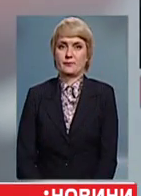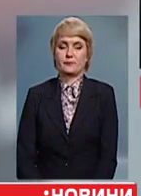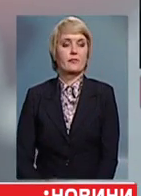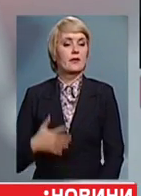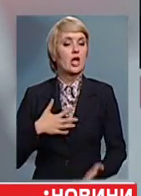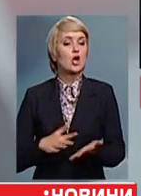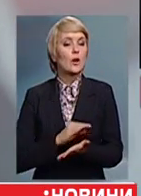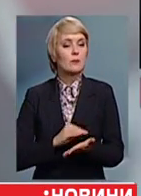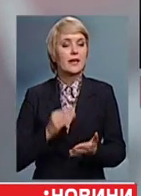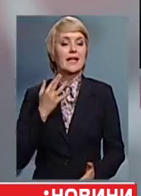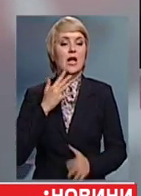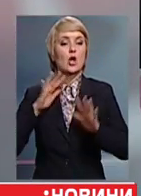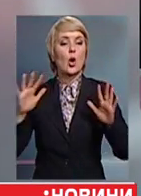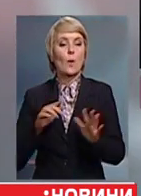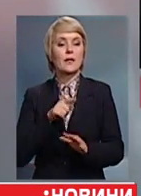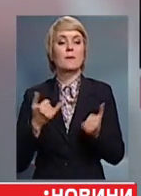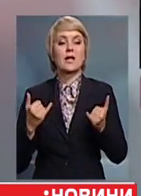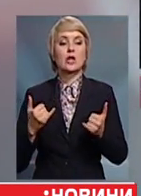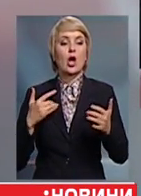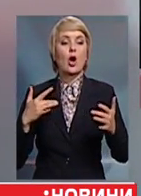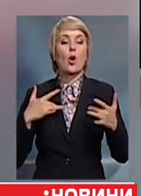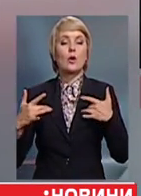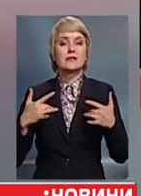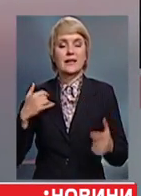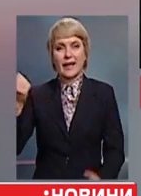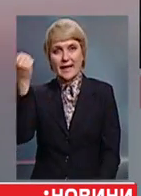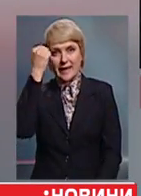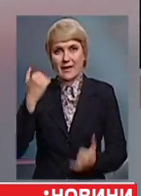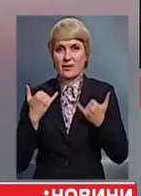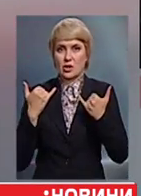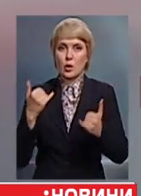Інна Мельник з Національної опери. Там зараз концерт «Реквієм» до роковин Бабиного Яру.